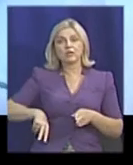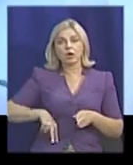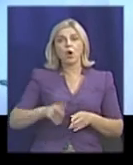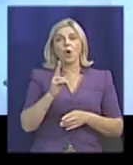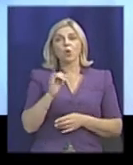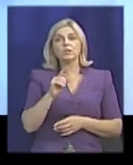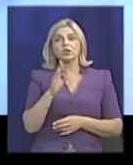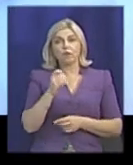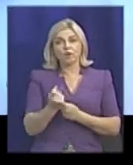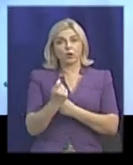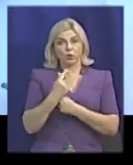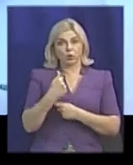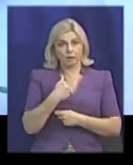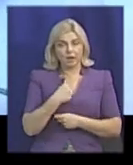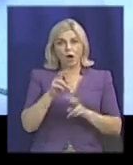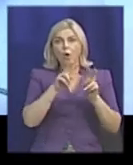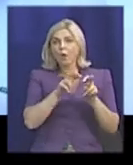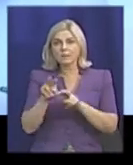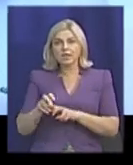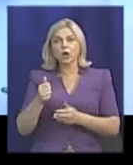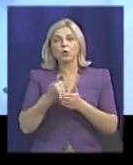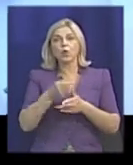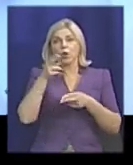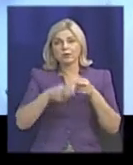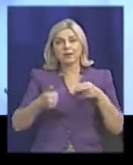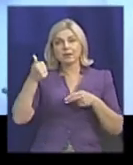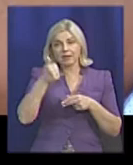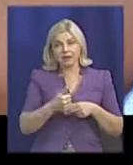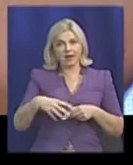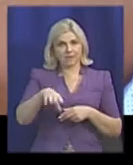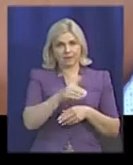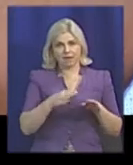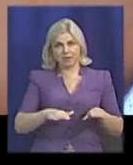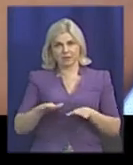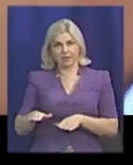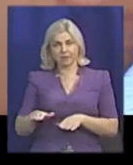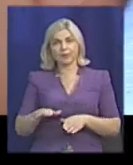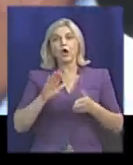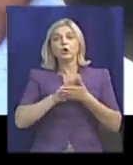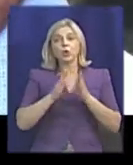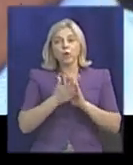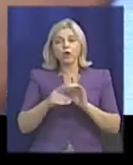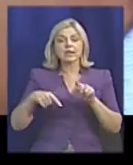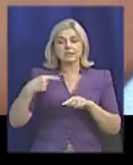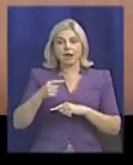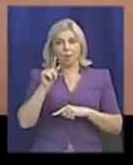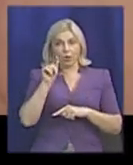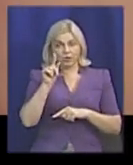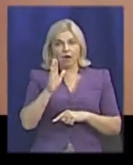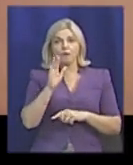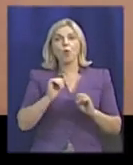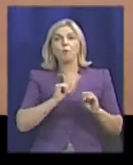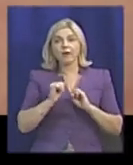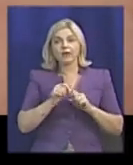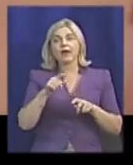Кузнецовим, дано доручення мені обстежити до кінця тижня всі ці об'єкти. Домовились, що наступного понеділка в управлінні технагляду